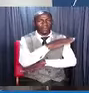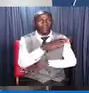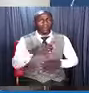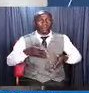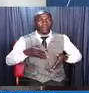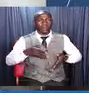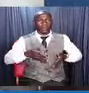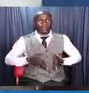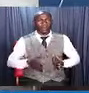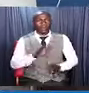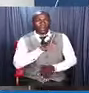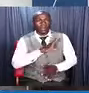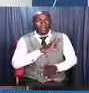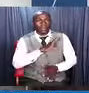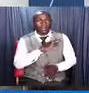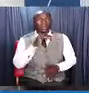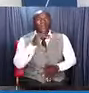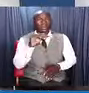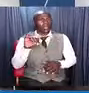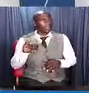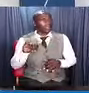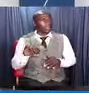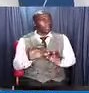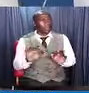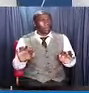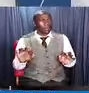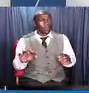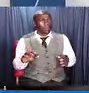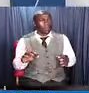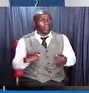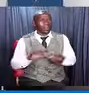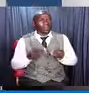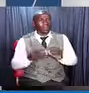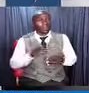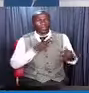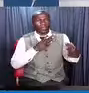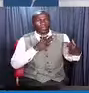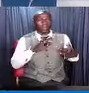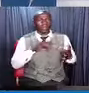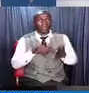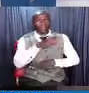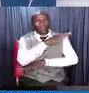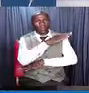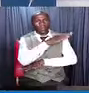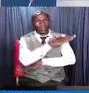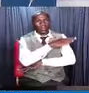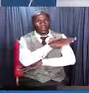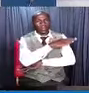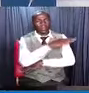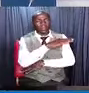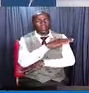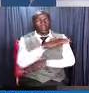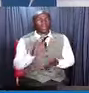ninazaa matunda. I truly have the fruit. Lakini si ya kukaa. But they don't remain. Uniumbie moyo mchana wa leo. Create in me this afternoon a